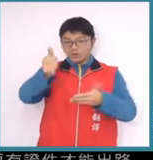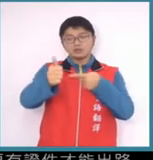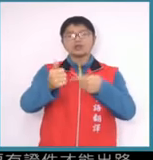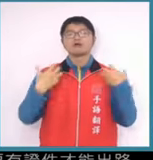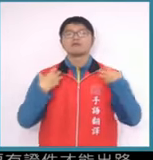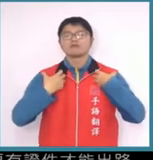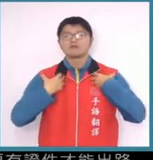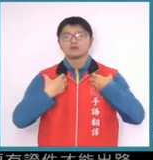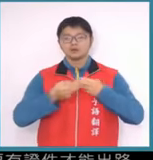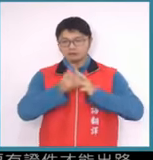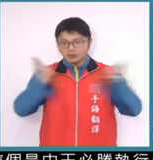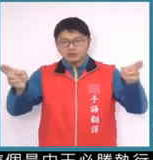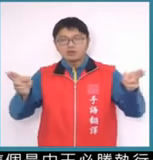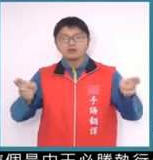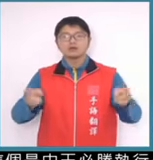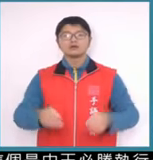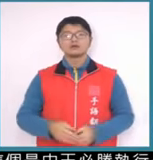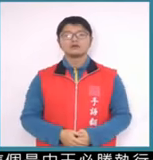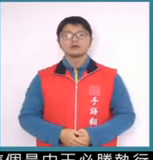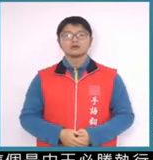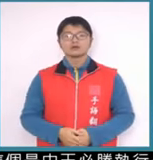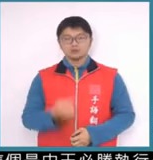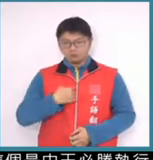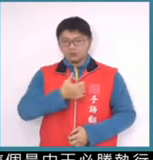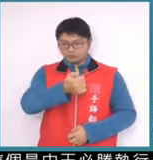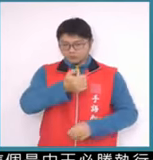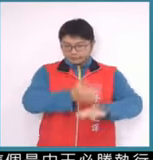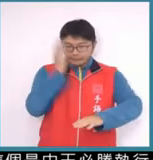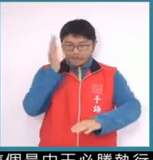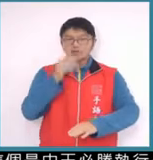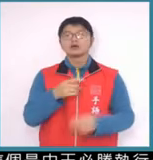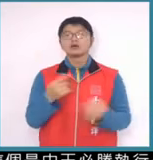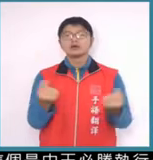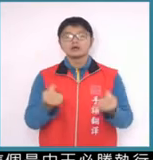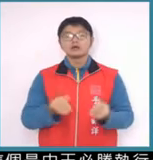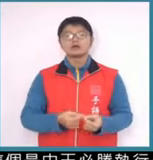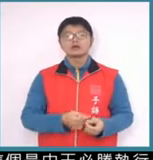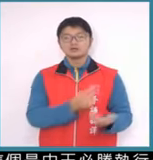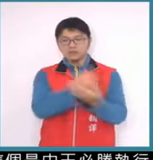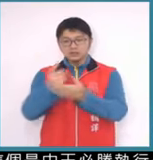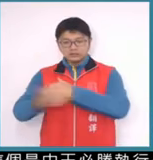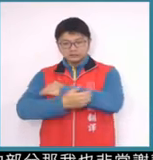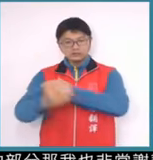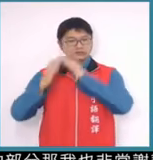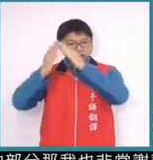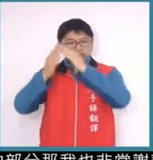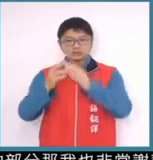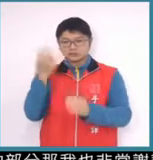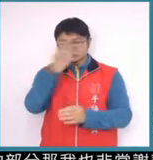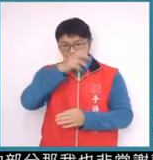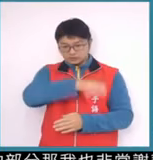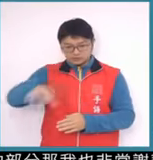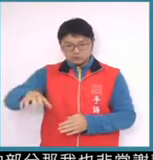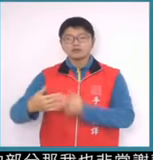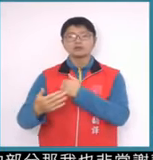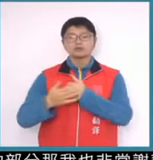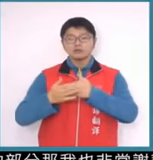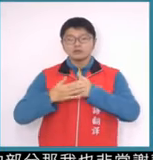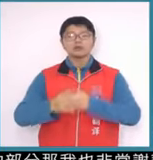调度后送的部分。那我也非常谢谢包括各县市的这个检疫所。目